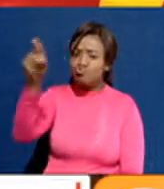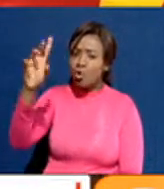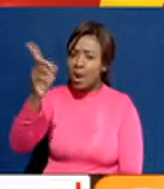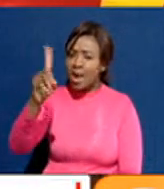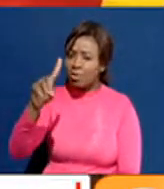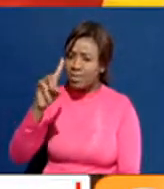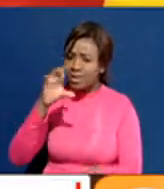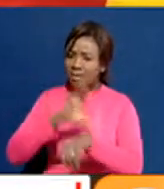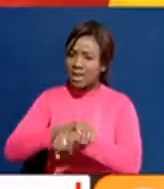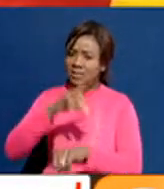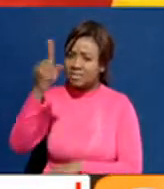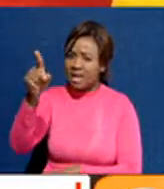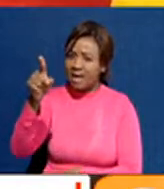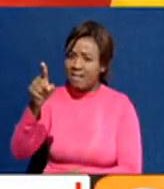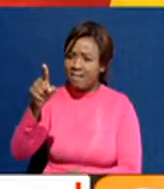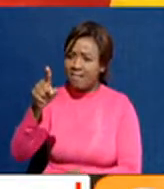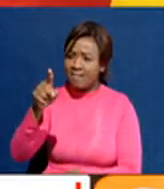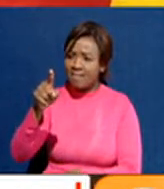Nairobi.